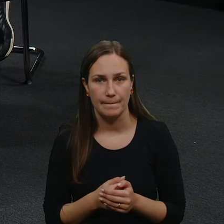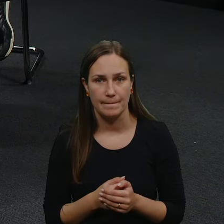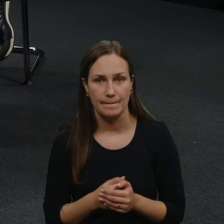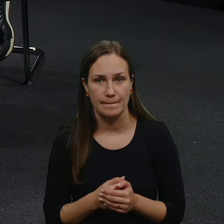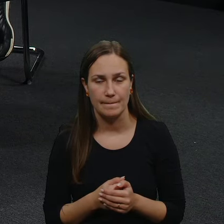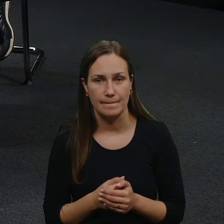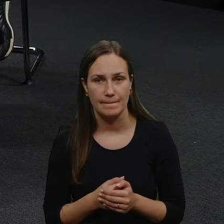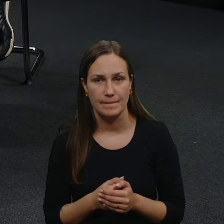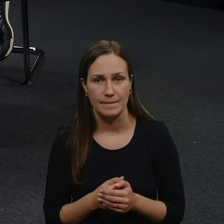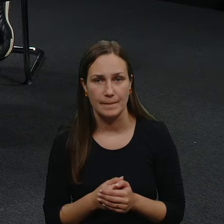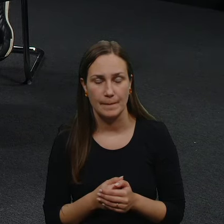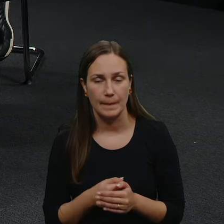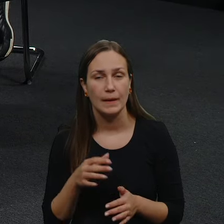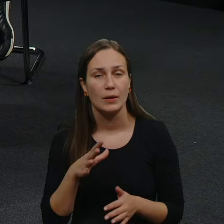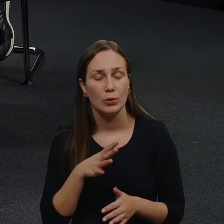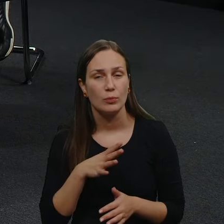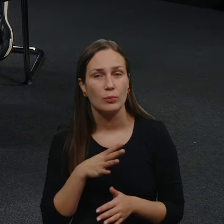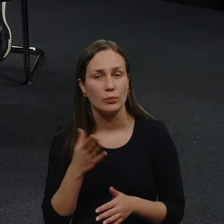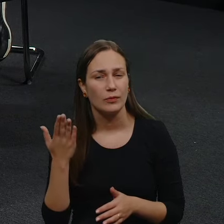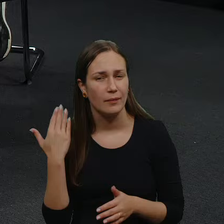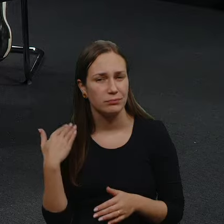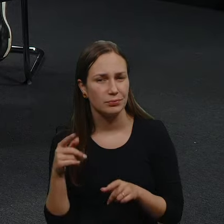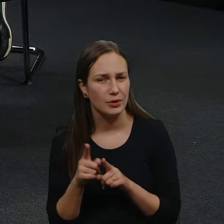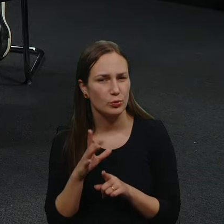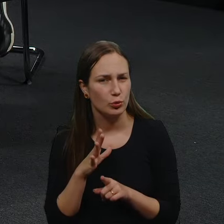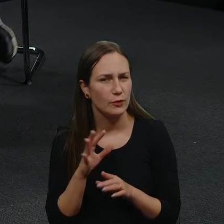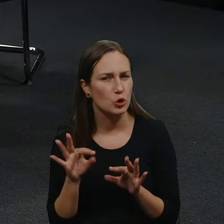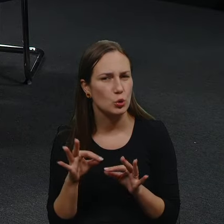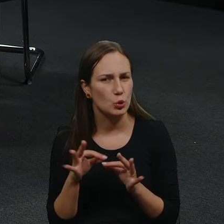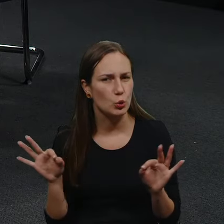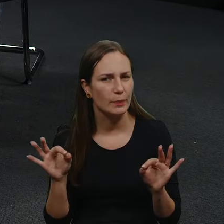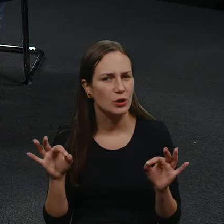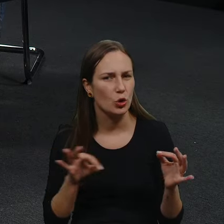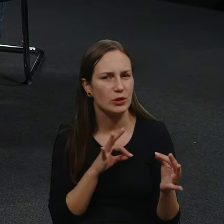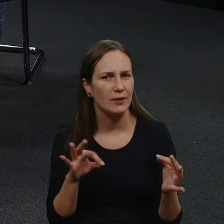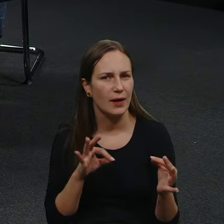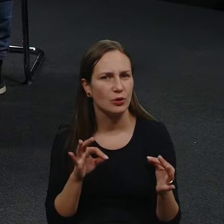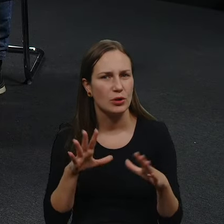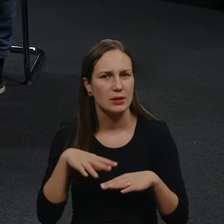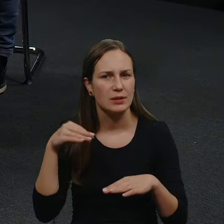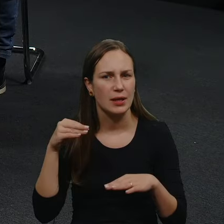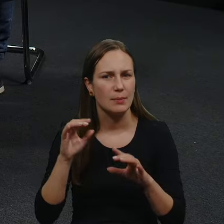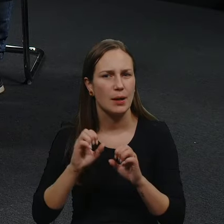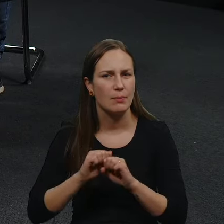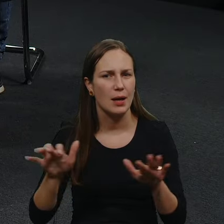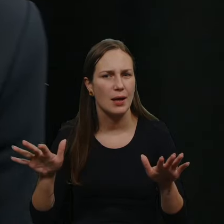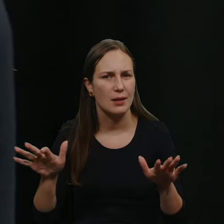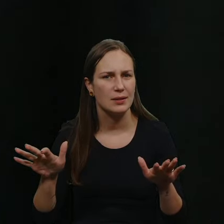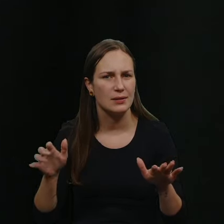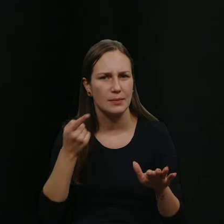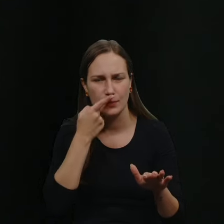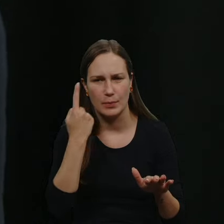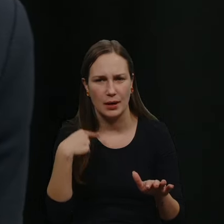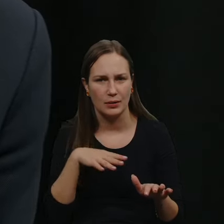nenori pasileisti, tą matėm ne taip jau ir senai, kada čia buvo siūlymas konservatorių paleisti Seimą prieš šiek tiek daugiau nei